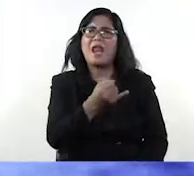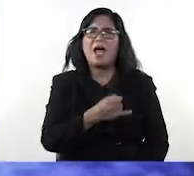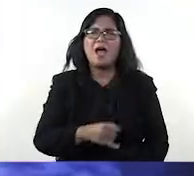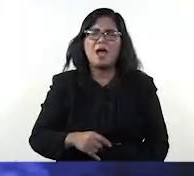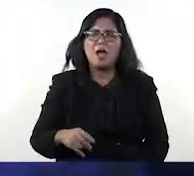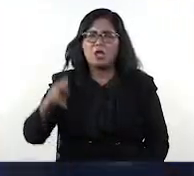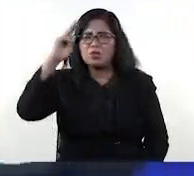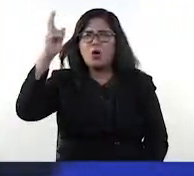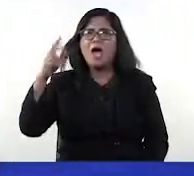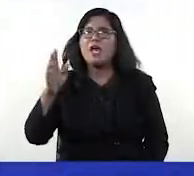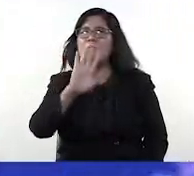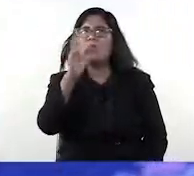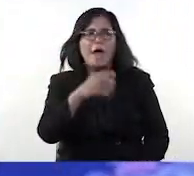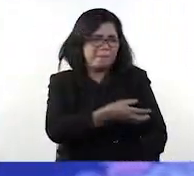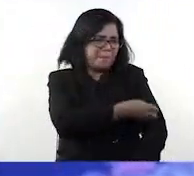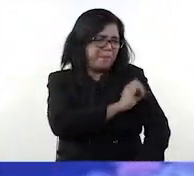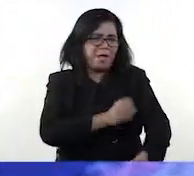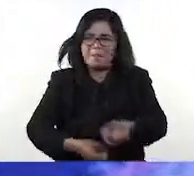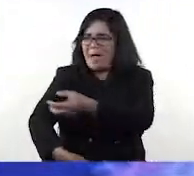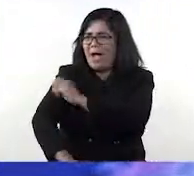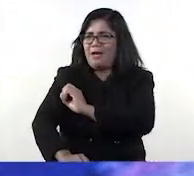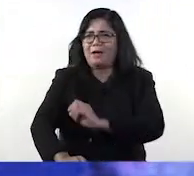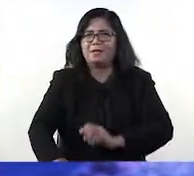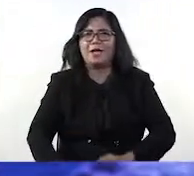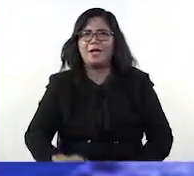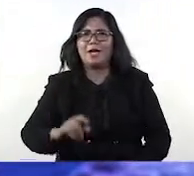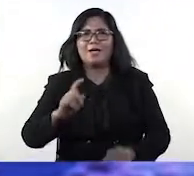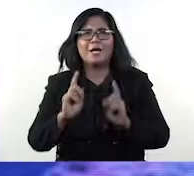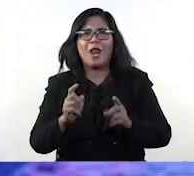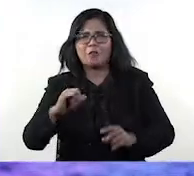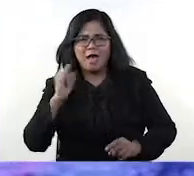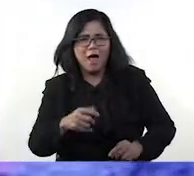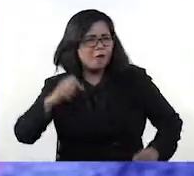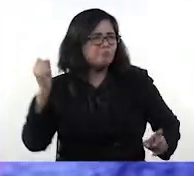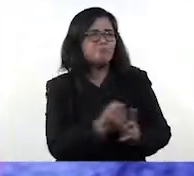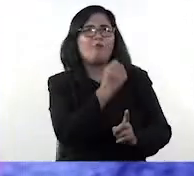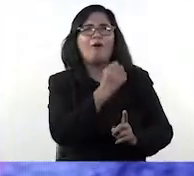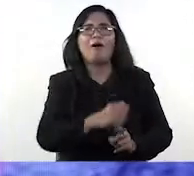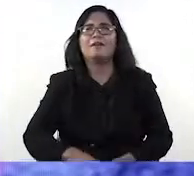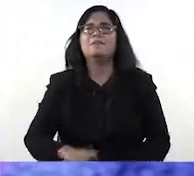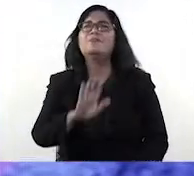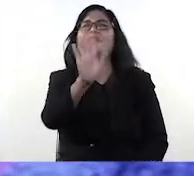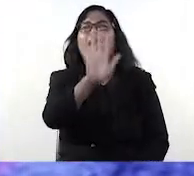kayak preman mana gitu ya kalau ada orang sahaya franada udah Google hello